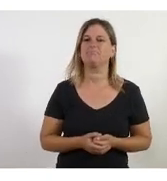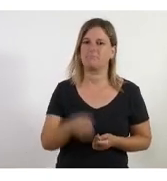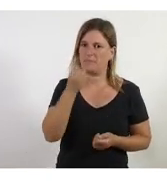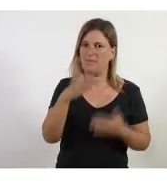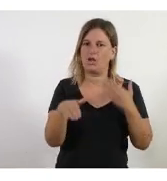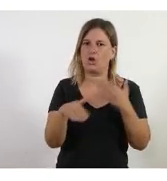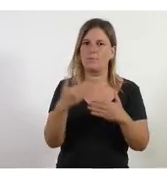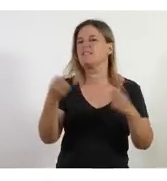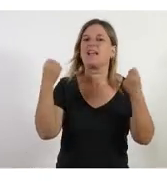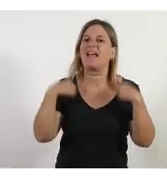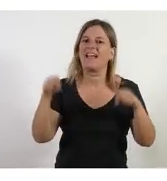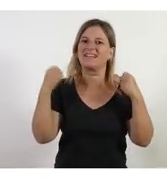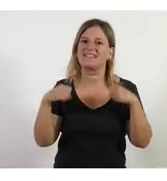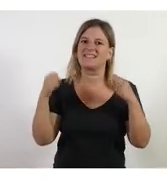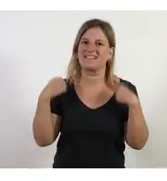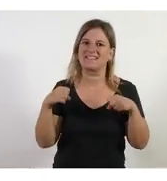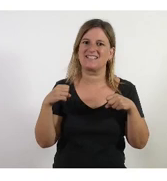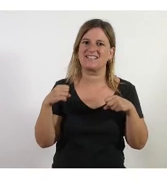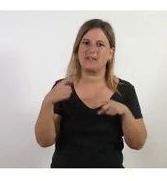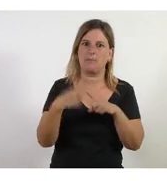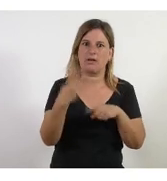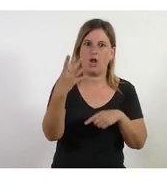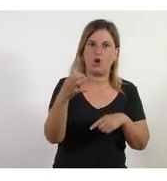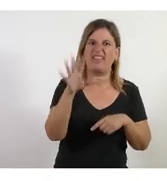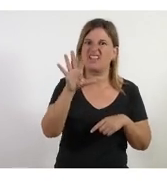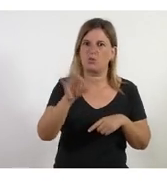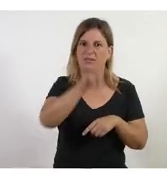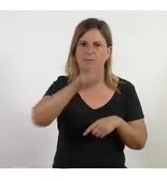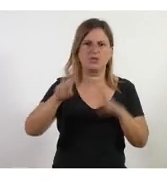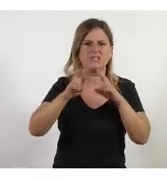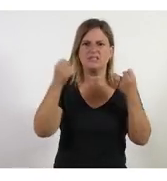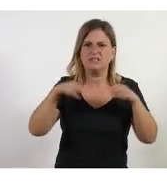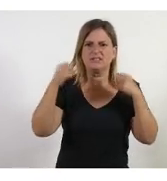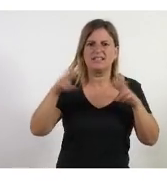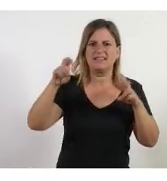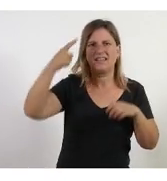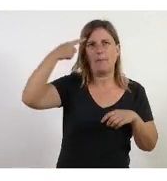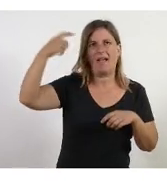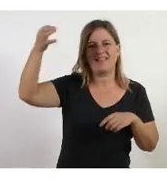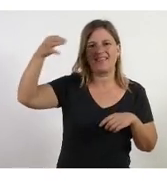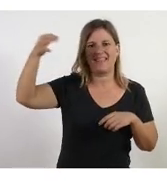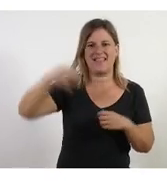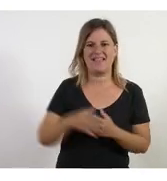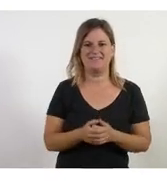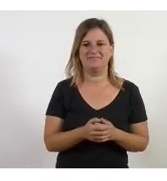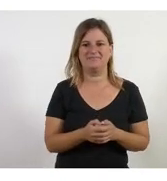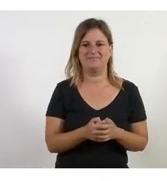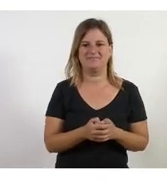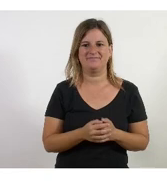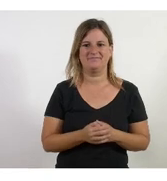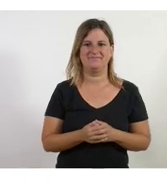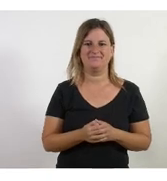que ja teníem, ja et dic, gairebé 40 o 50 persones que han dit sí, volem l'exercici. Doncs vinga, pues sí.